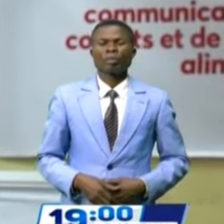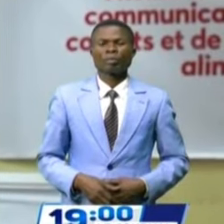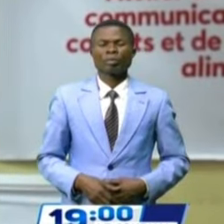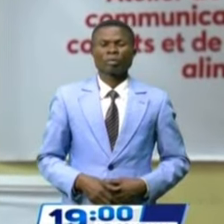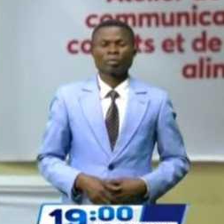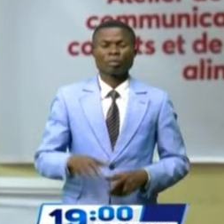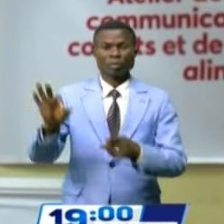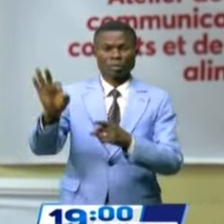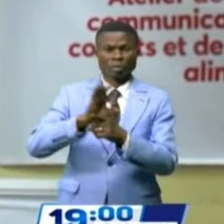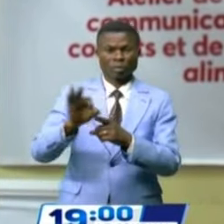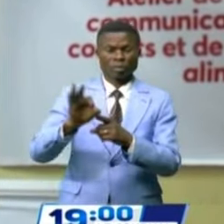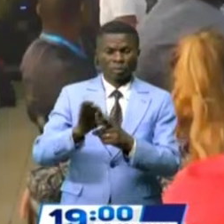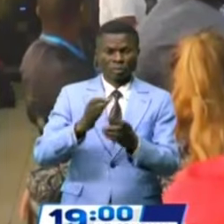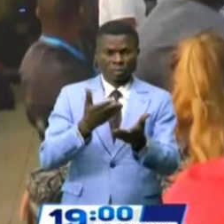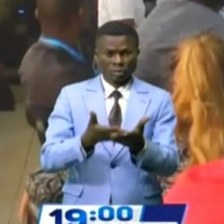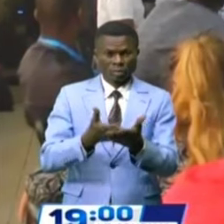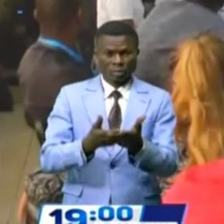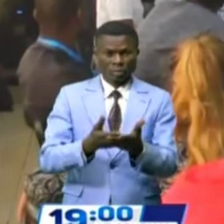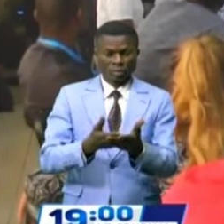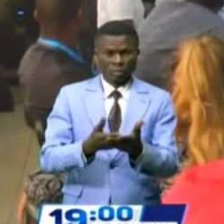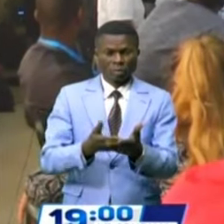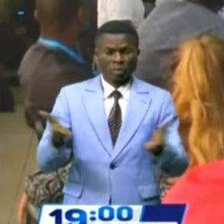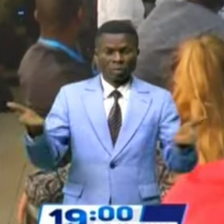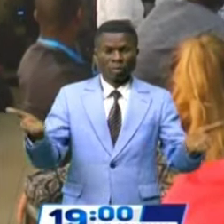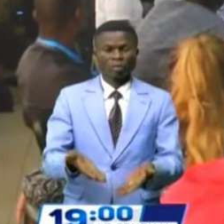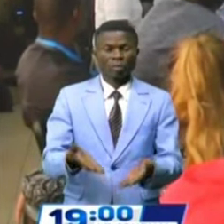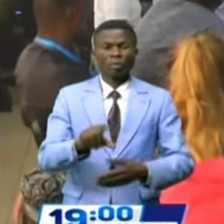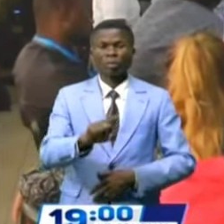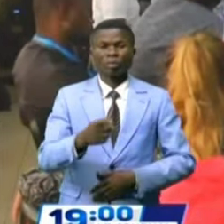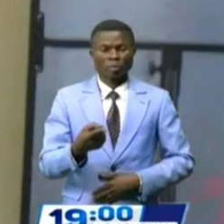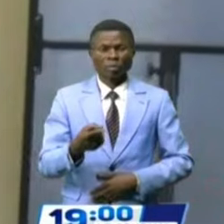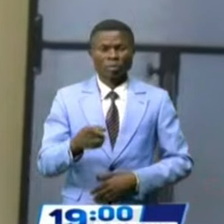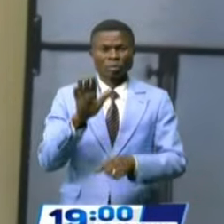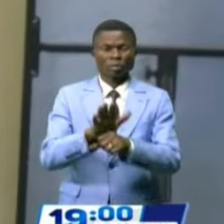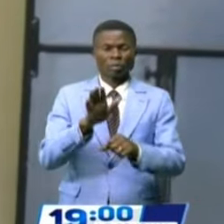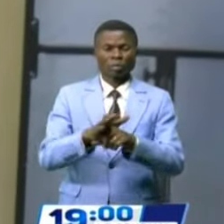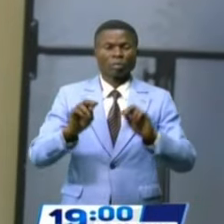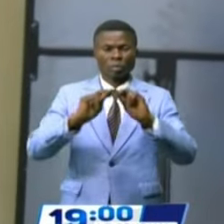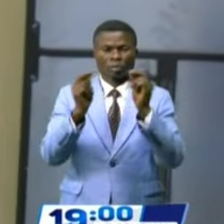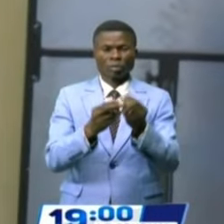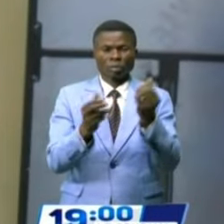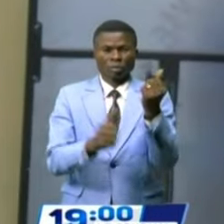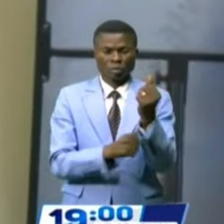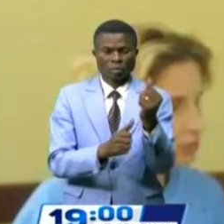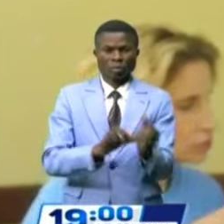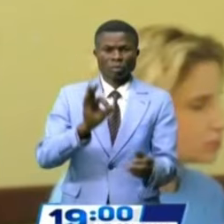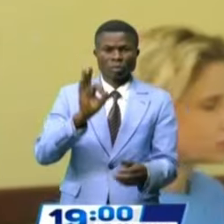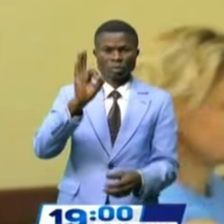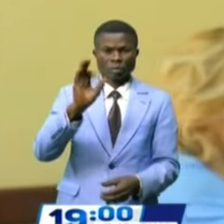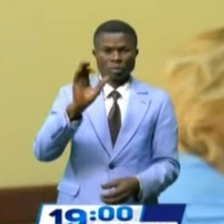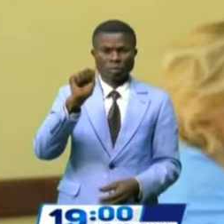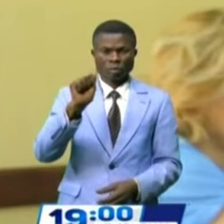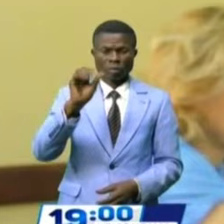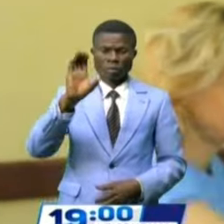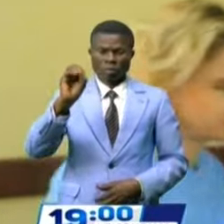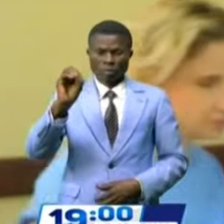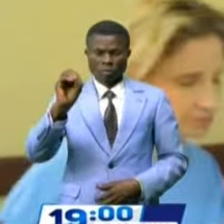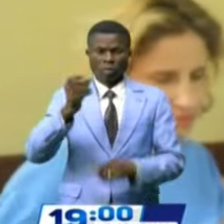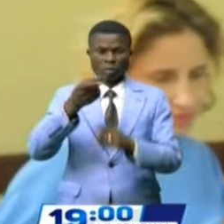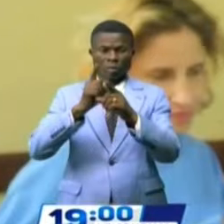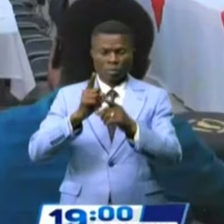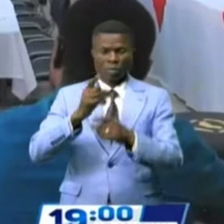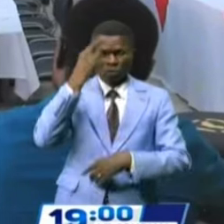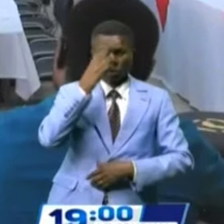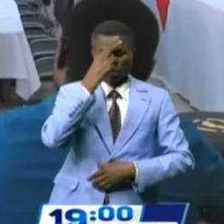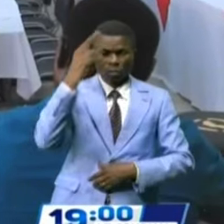Cet atelier de formation qui a connu la participation d'une forte délégation de la FAO venue de Rome en